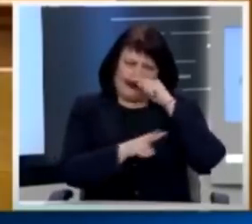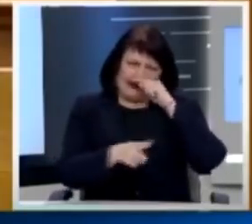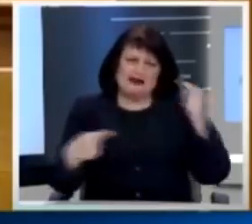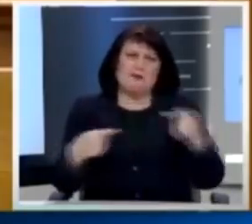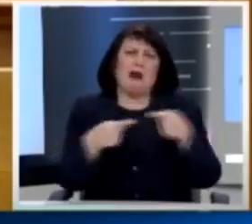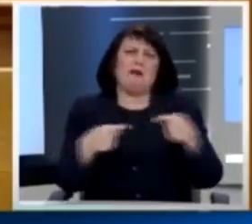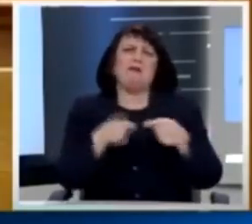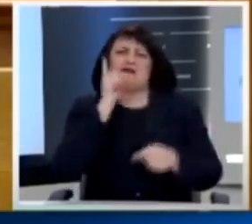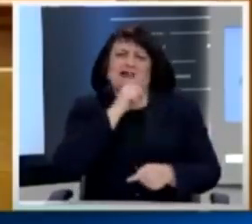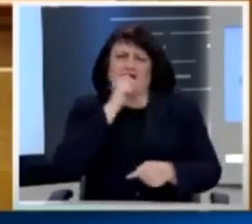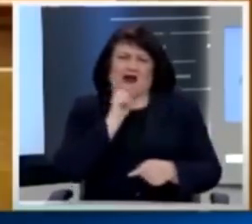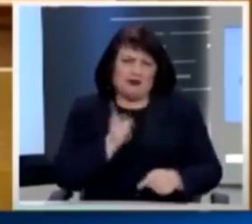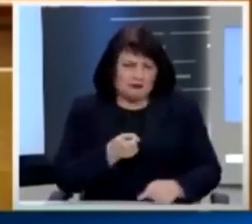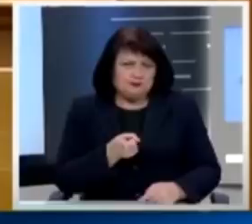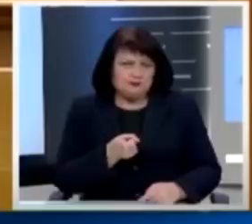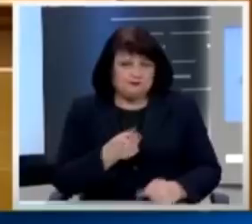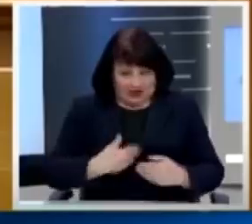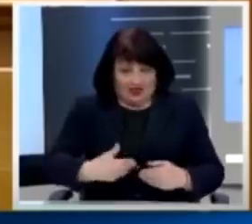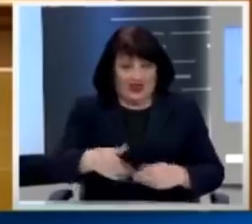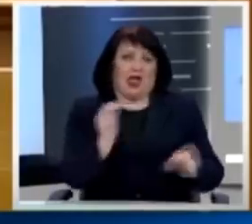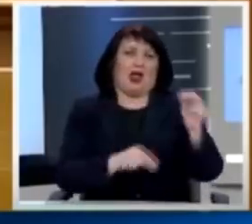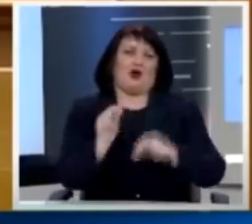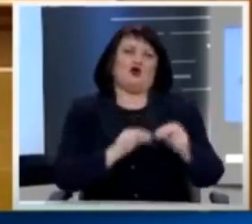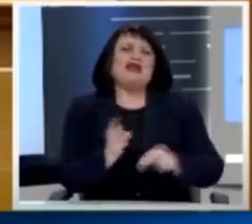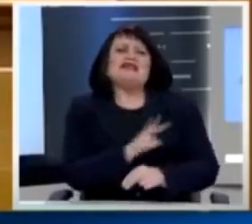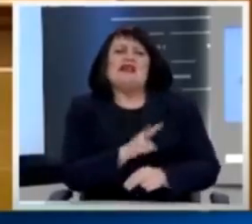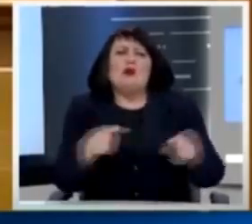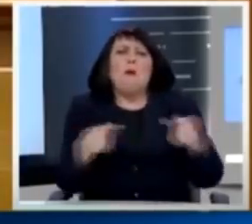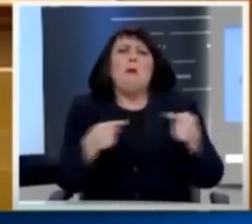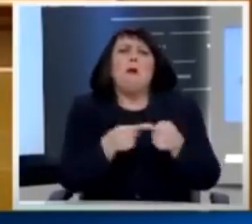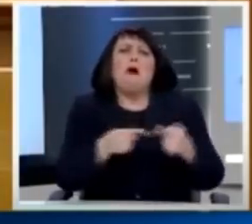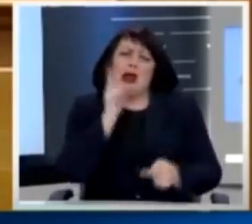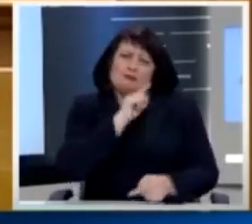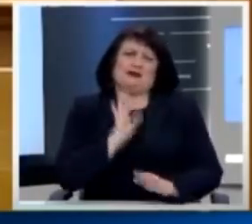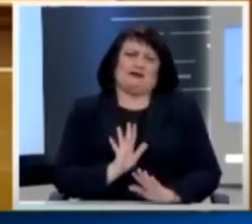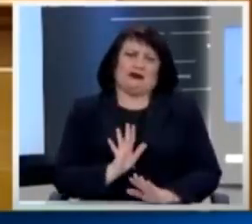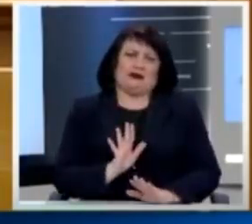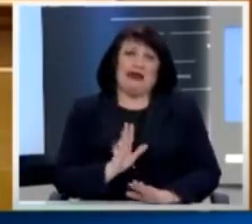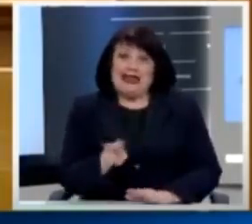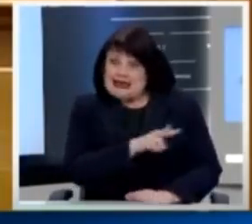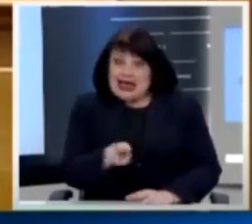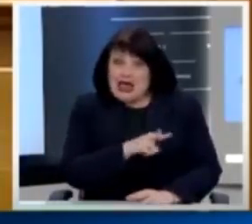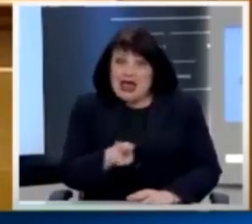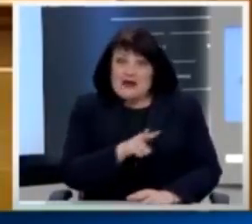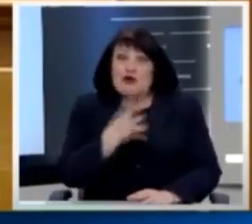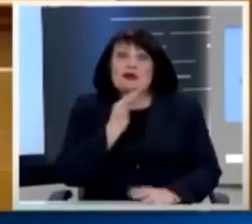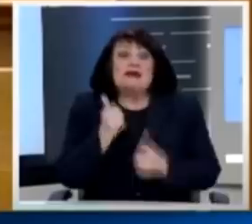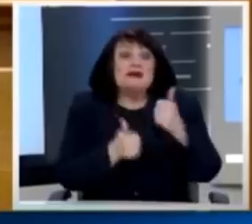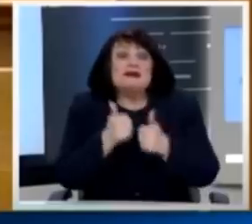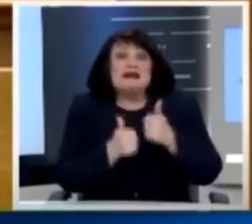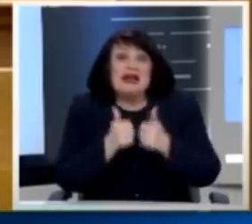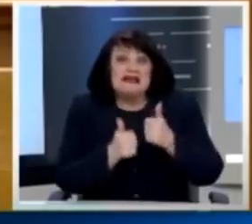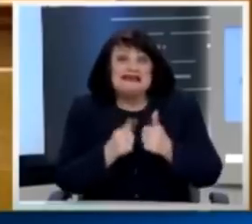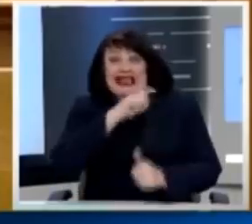και αντιπαράθεση όσο πλησιάζουμε στις εκλογές. Γιατί δίνετε και οι δυο εξετάσεις